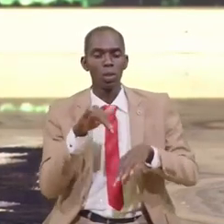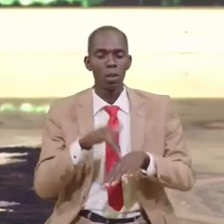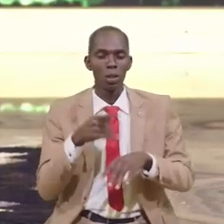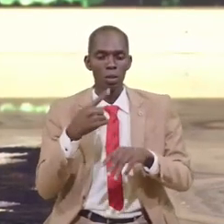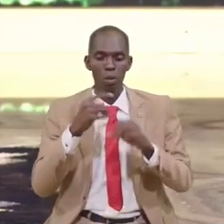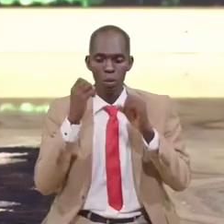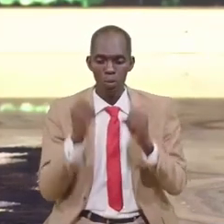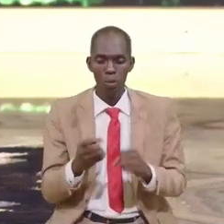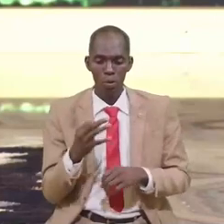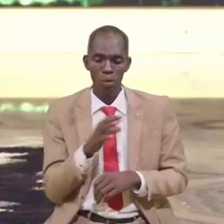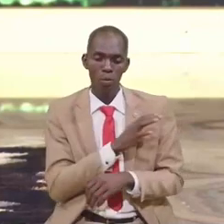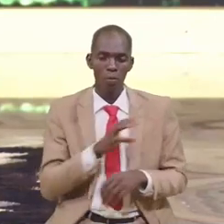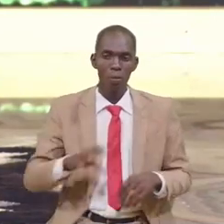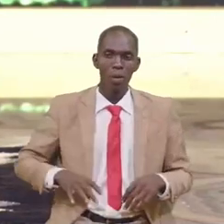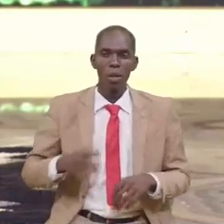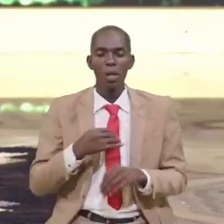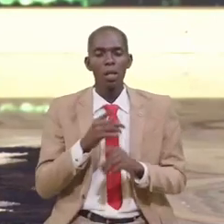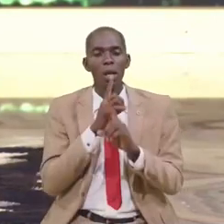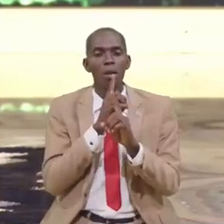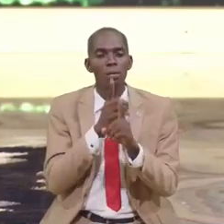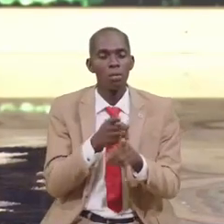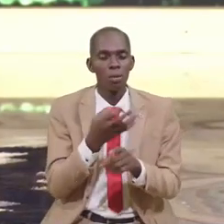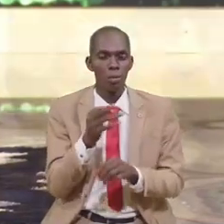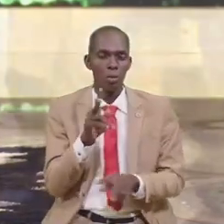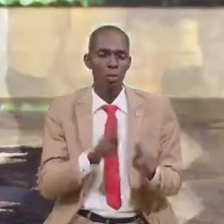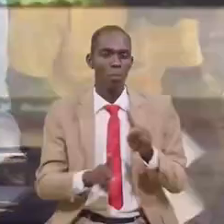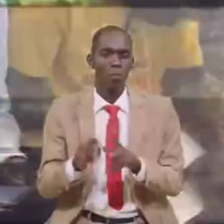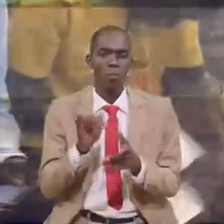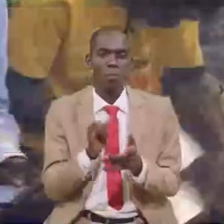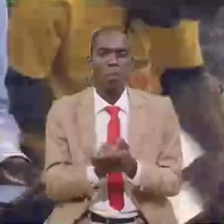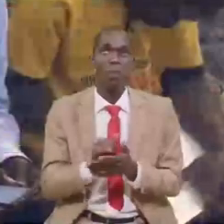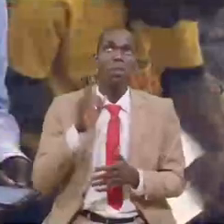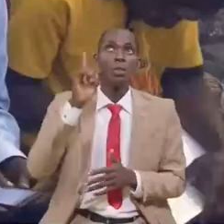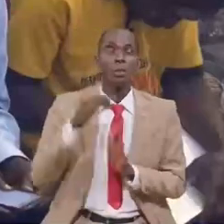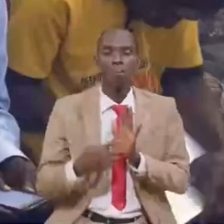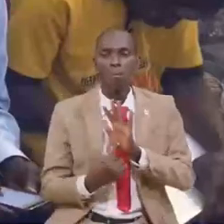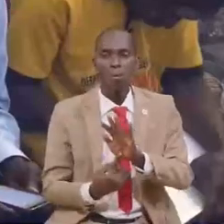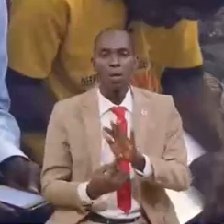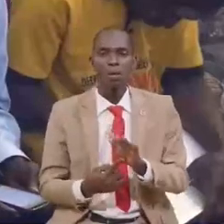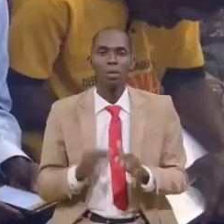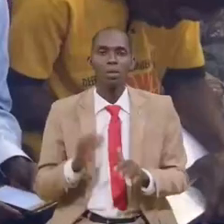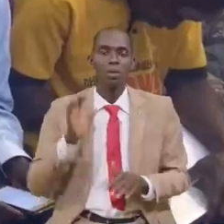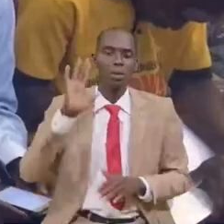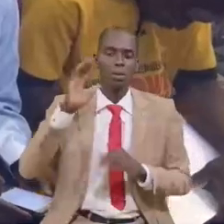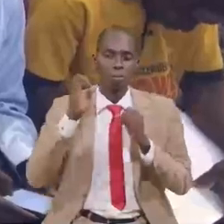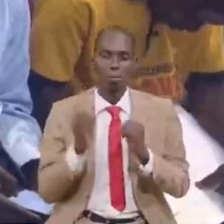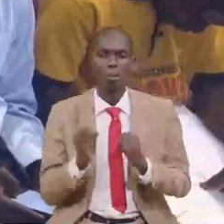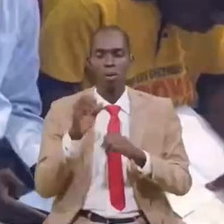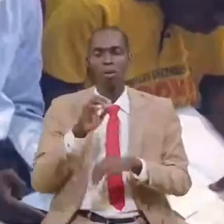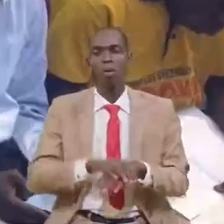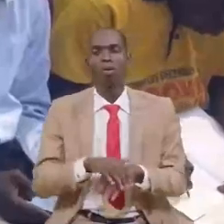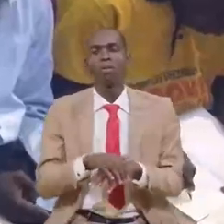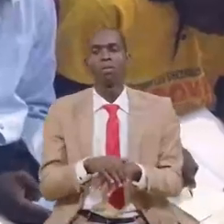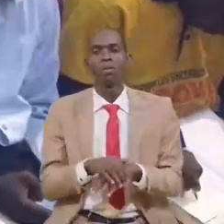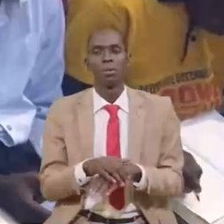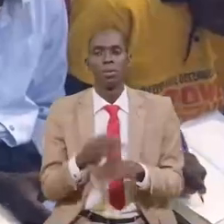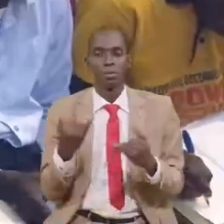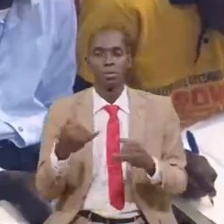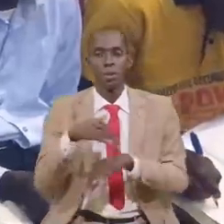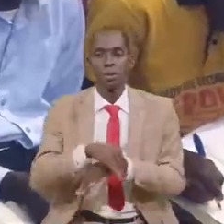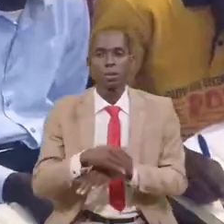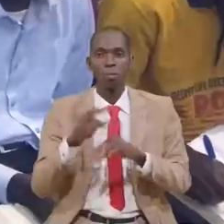allons voir aussi la réponse, la réaction des gens qu'il a manifesté sa puissance. Ce soir, nous allons voir le message qui